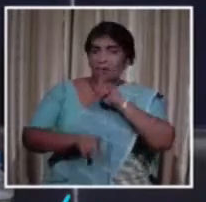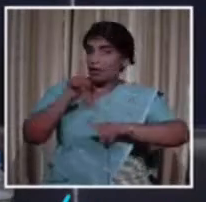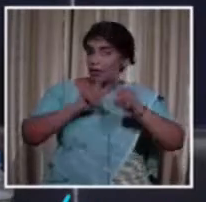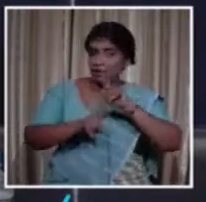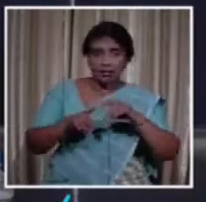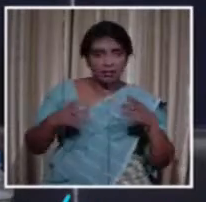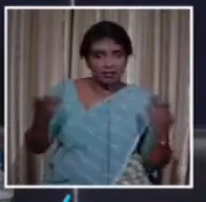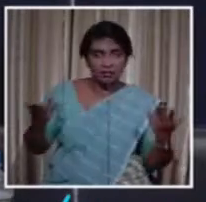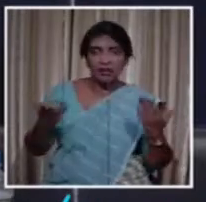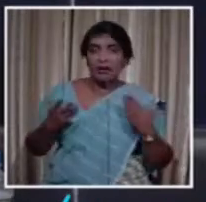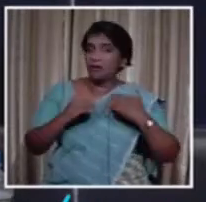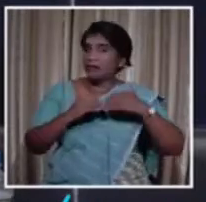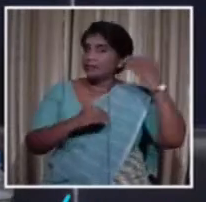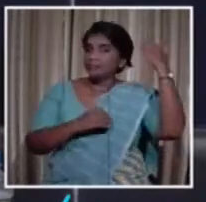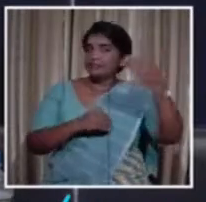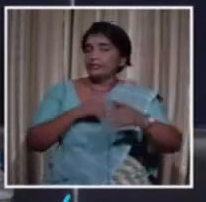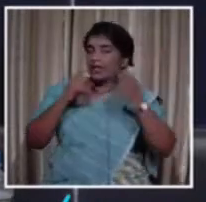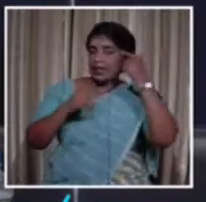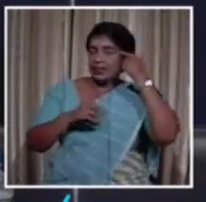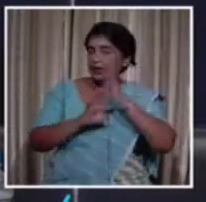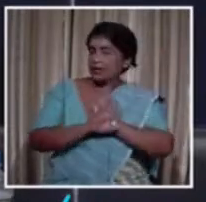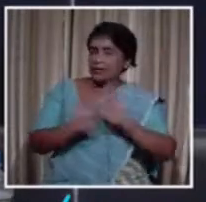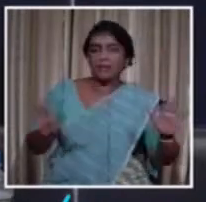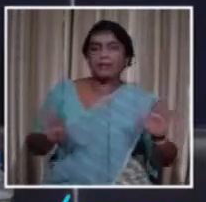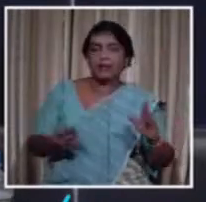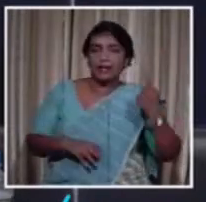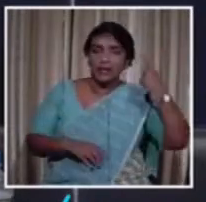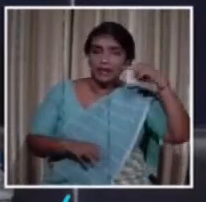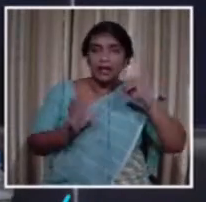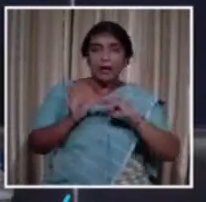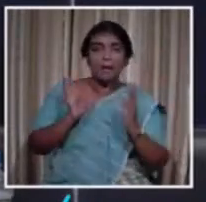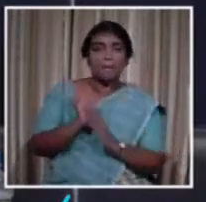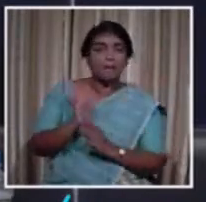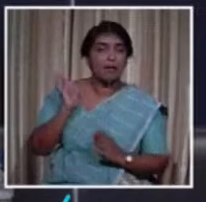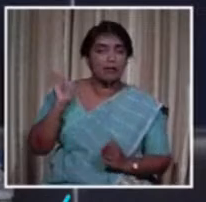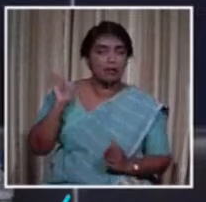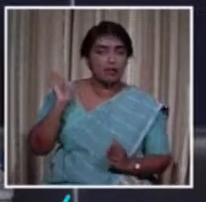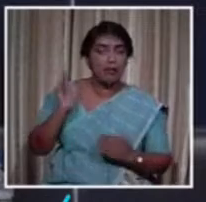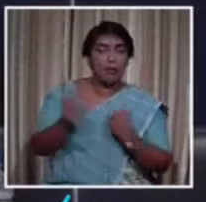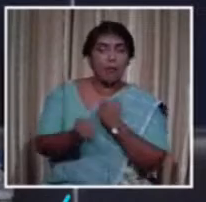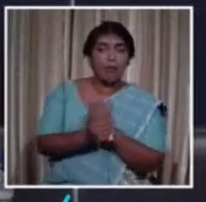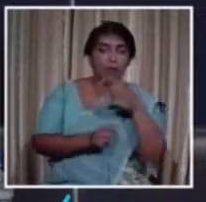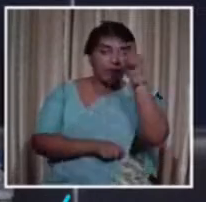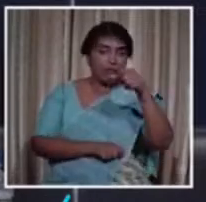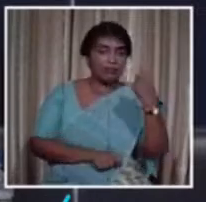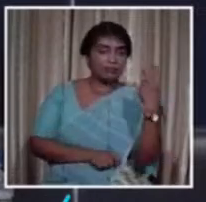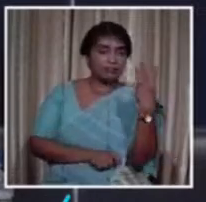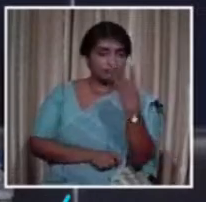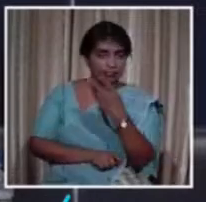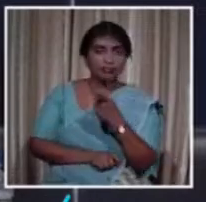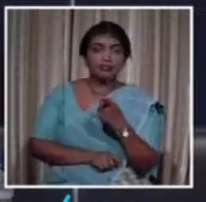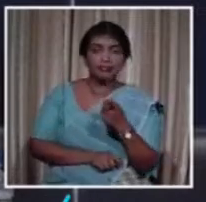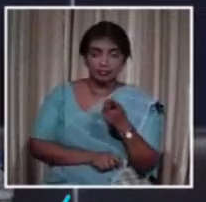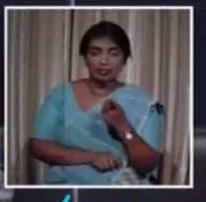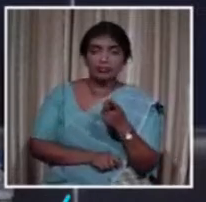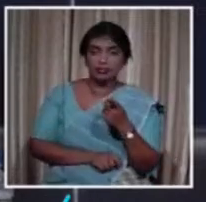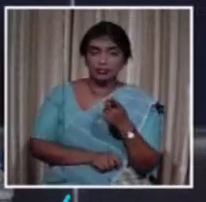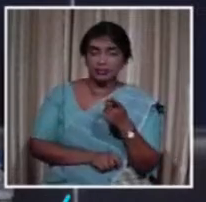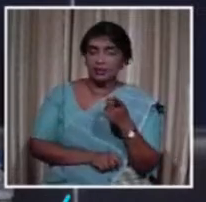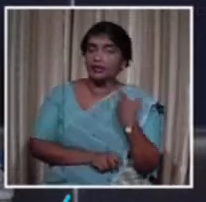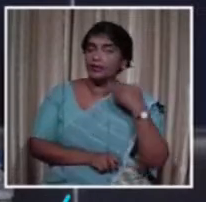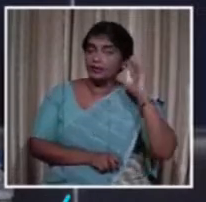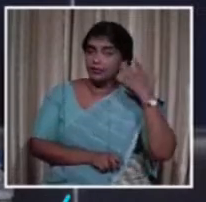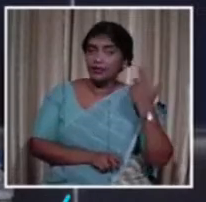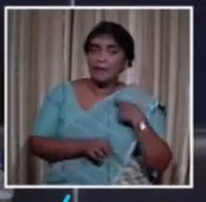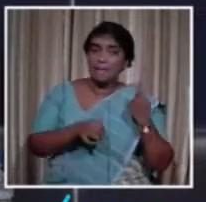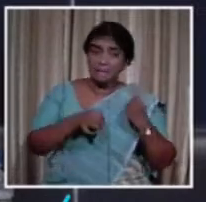නැත්නම් අපිට අනාගතයක් ගැන හිතන්න එපා ඊයේ මොකද අම්පාරේ උනේ පොලිසිය කී දෙනෙක්ට විශේෂයෙන්ම